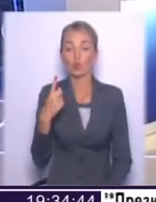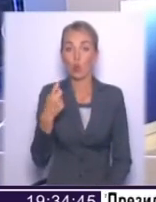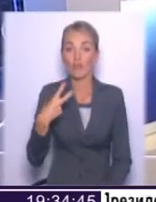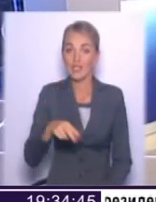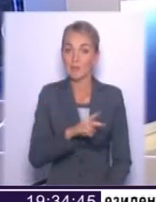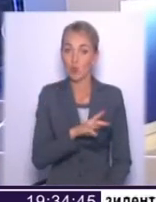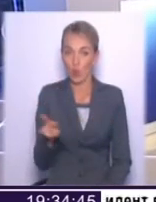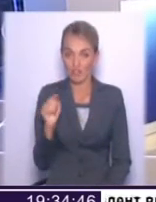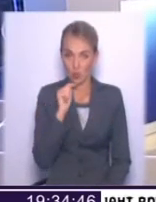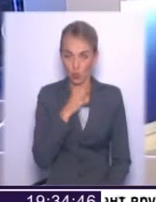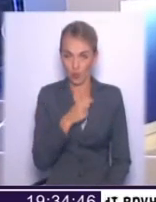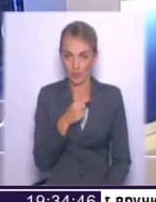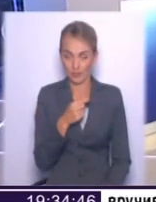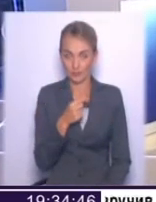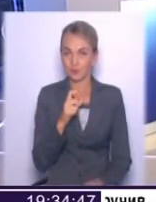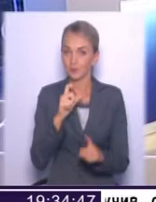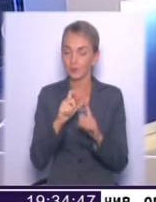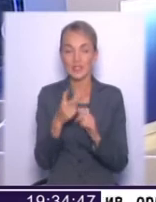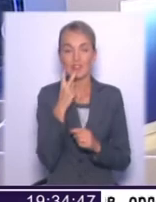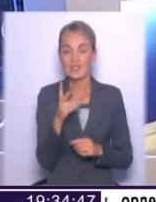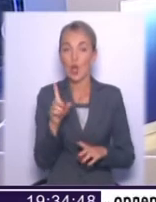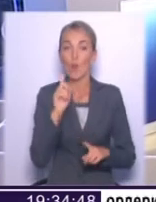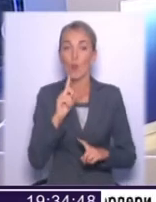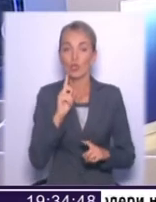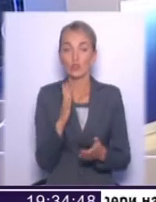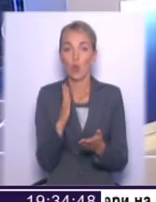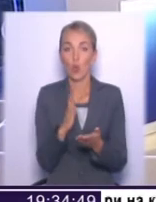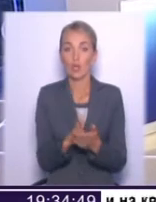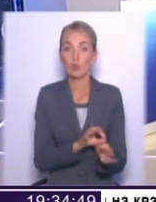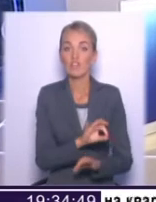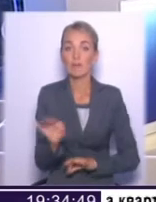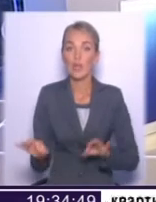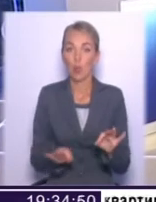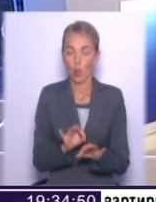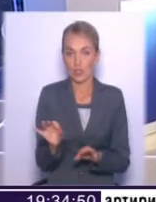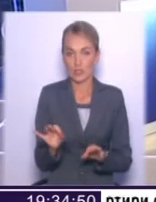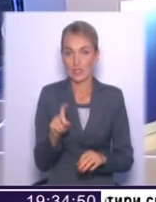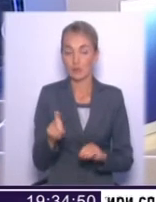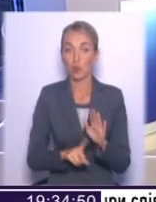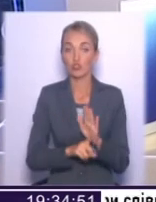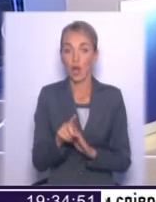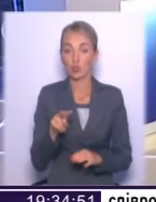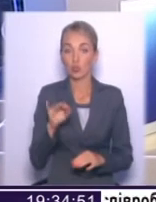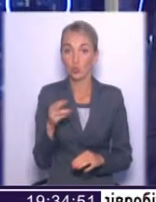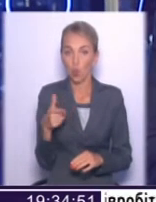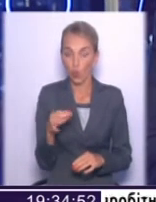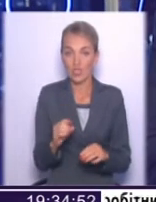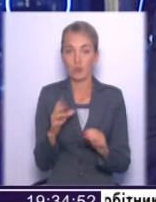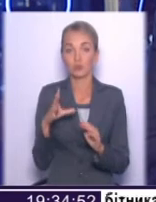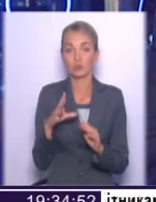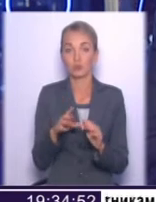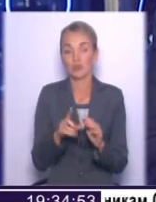зекономлених. Дивіться, ми поки що знаходимося у пілоті. Власне, з початку лютого ми запустили в